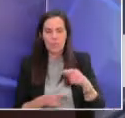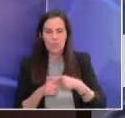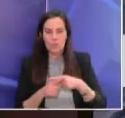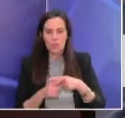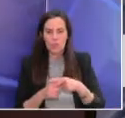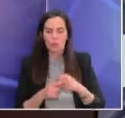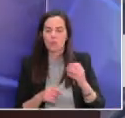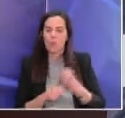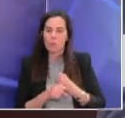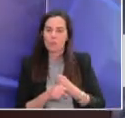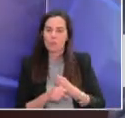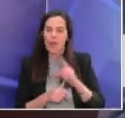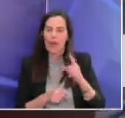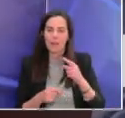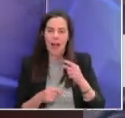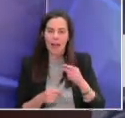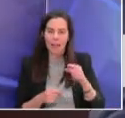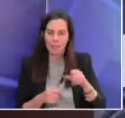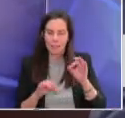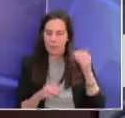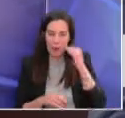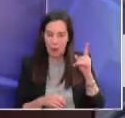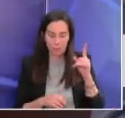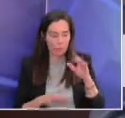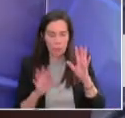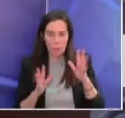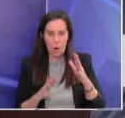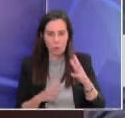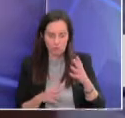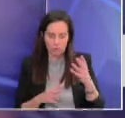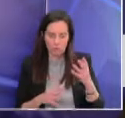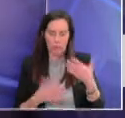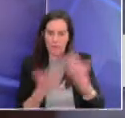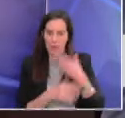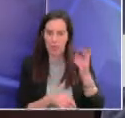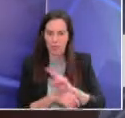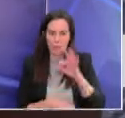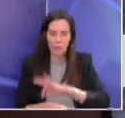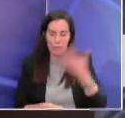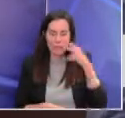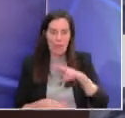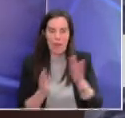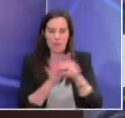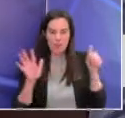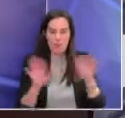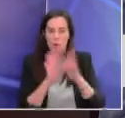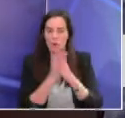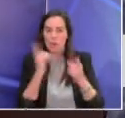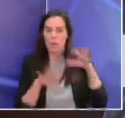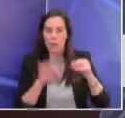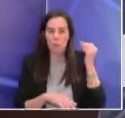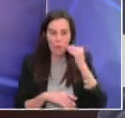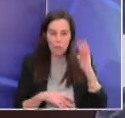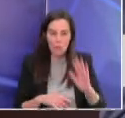אישור קו, אבל השיח הזה הוא, קודם כל בארצות הברית, הוא מאוד מאוד חם. אתם יודעים, הפייק ניוז הרוסי, מאז 2016, כל מה שקרה בבחירות